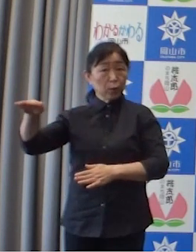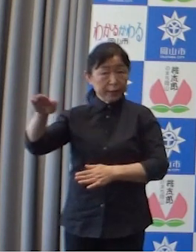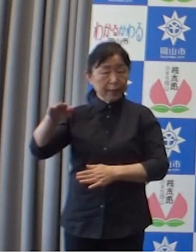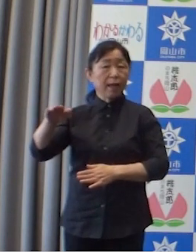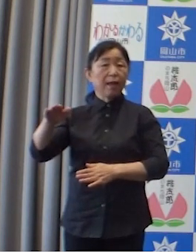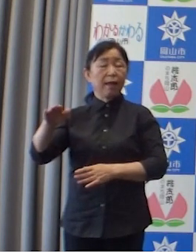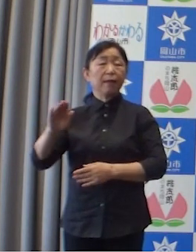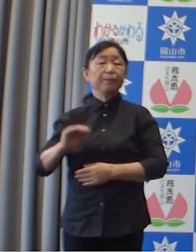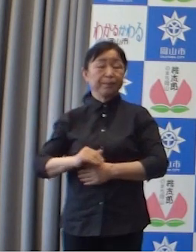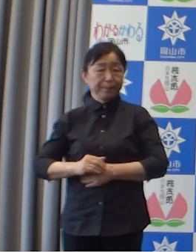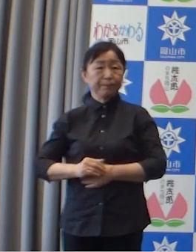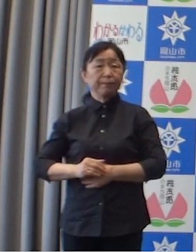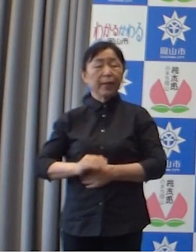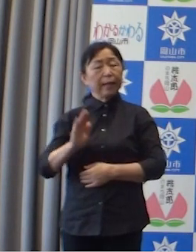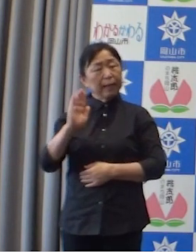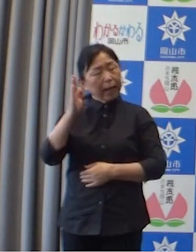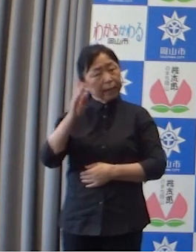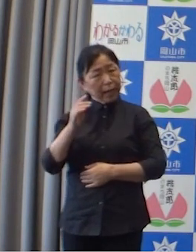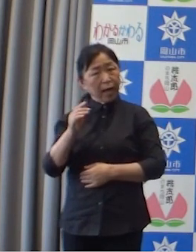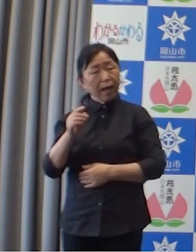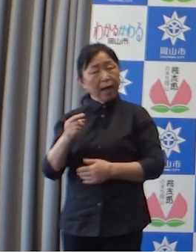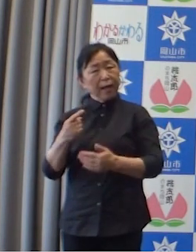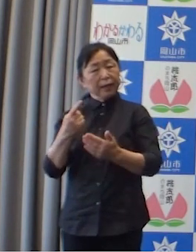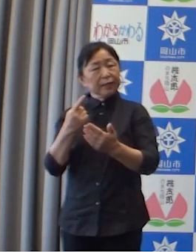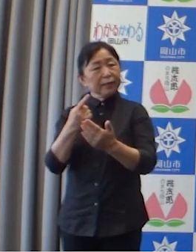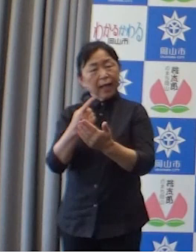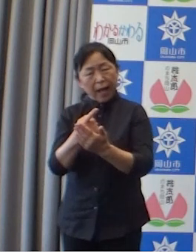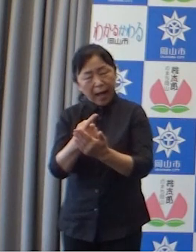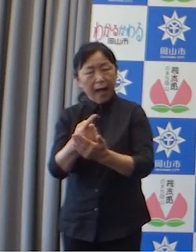かなかその意思決定に参